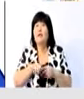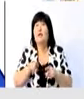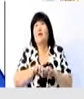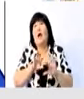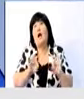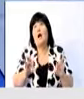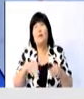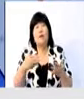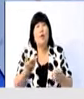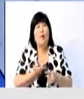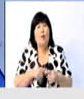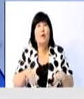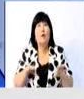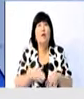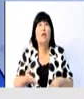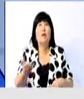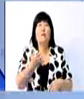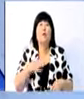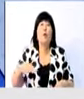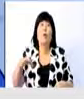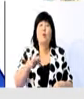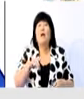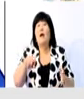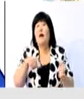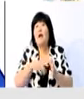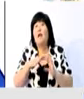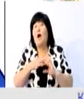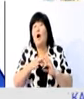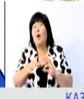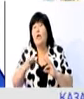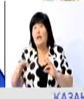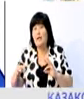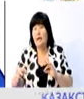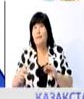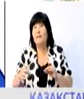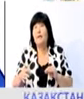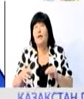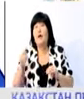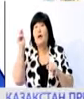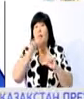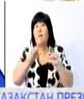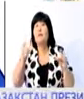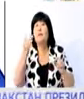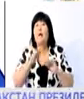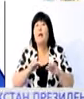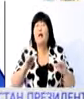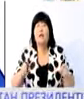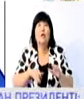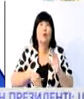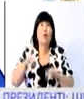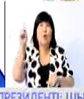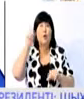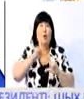ақпарат беру. Осыған орай біздің облыс көлемінде қала және аудандарда мектептерде, балабақшаларда және жоғары